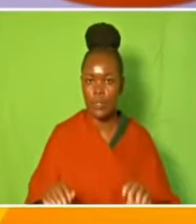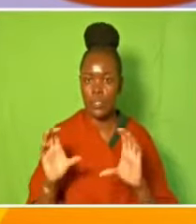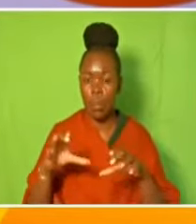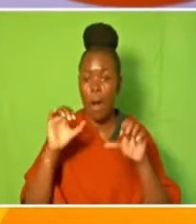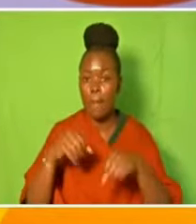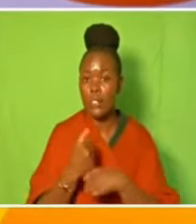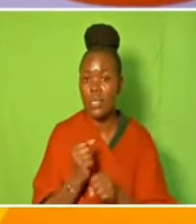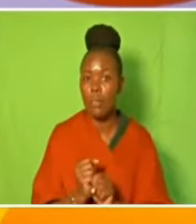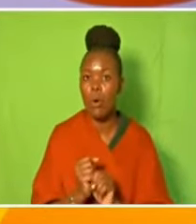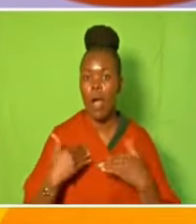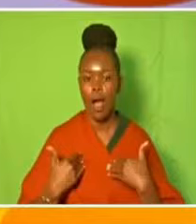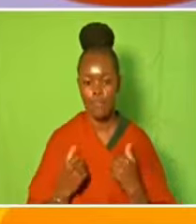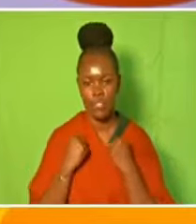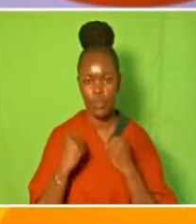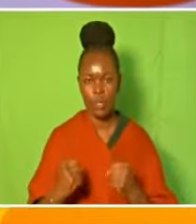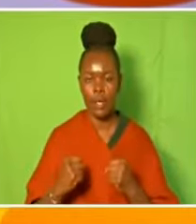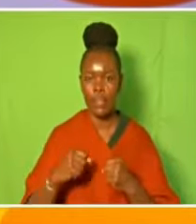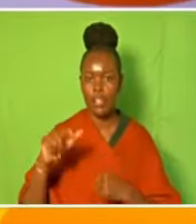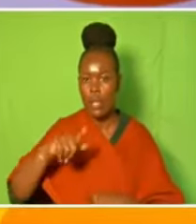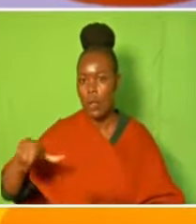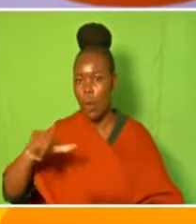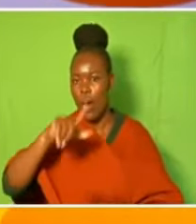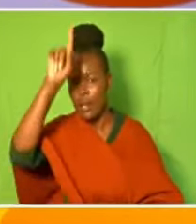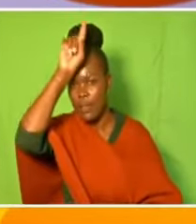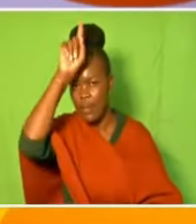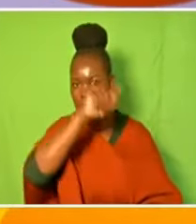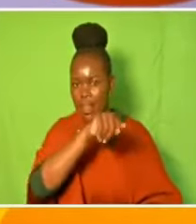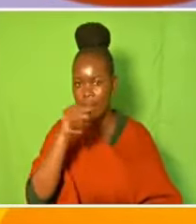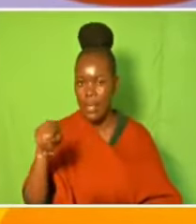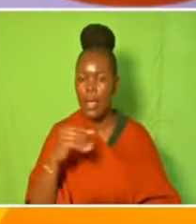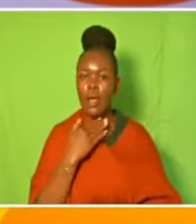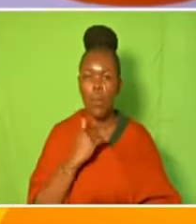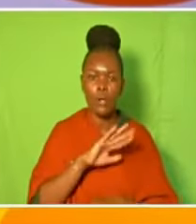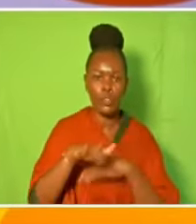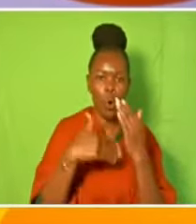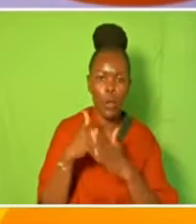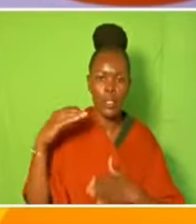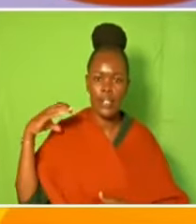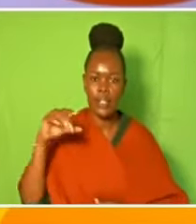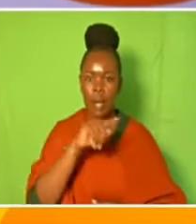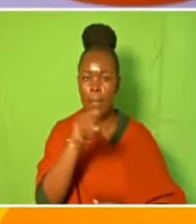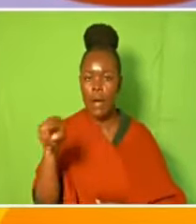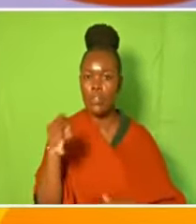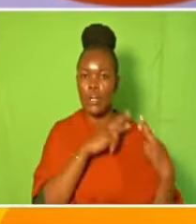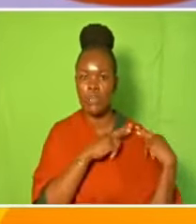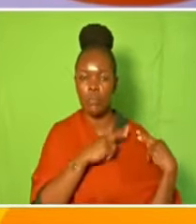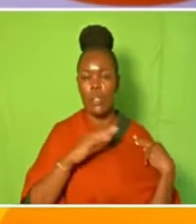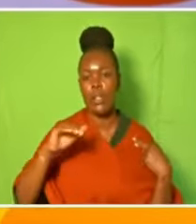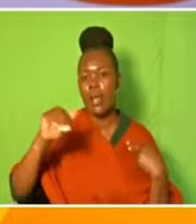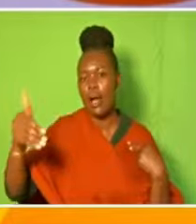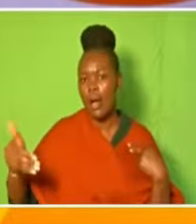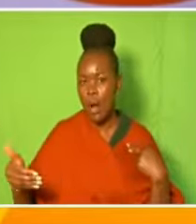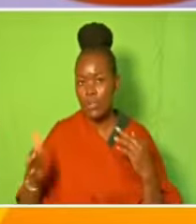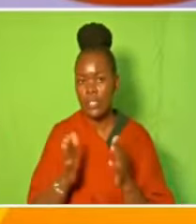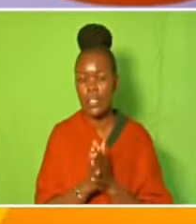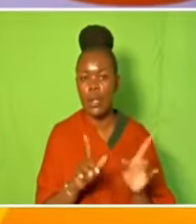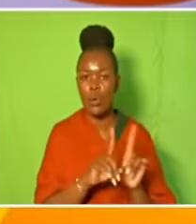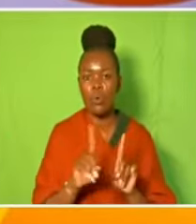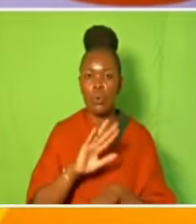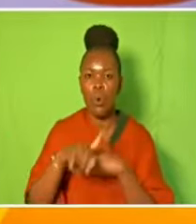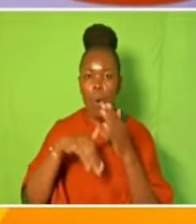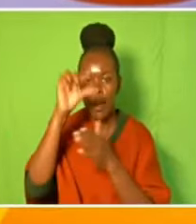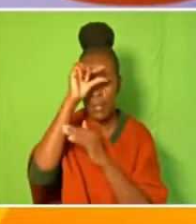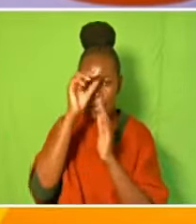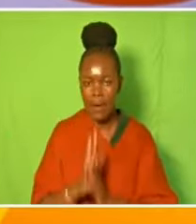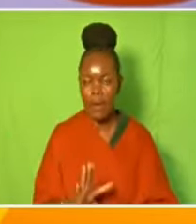iweze kupata nguvu mashinani. So ningetaka machairman wote wale mnohusika katika kaunti zenu na magavana wengine wa